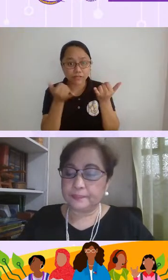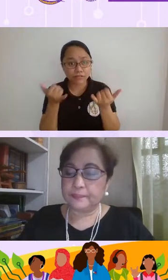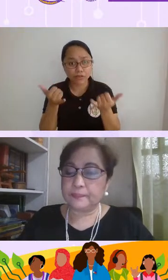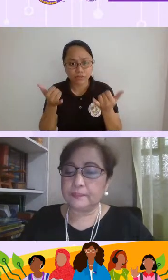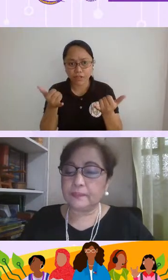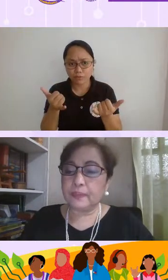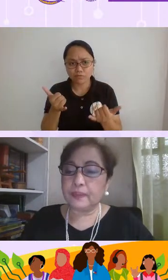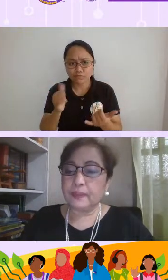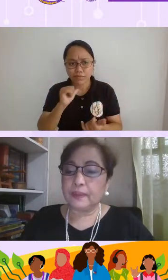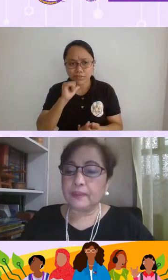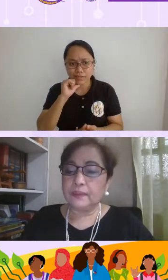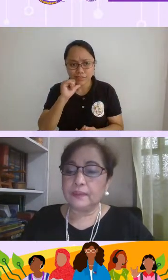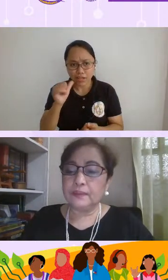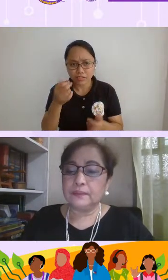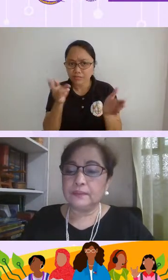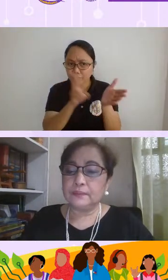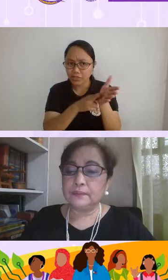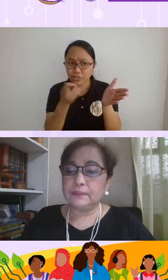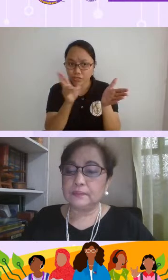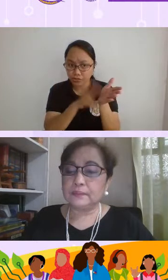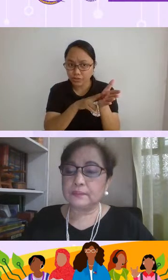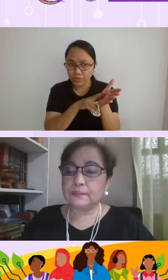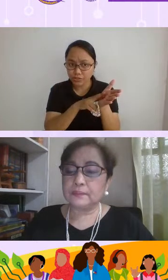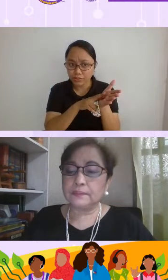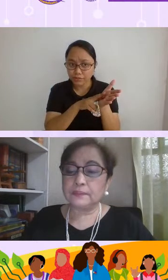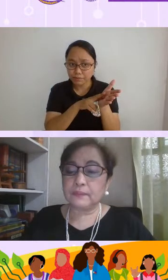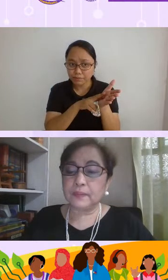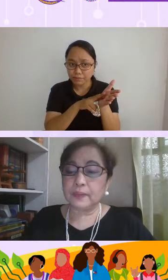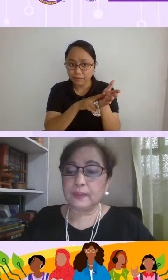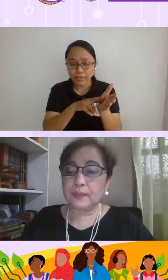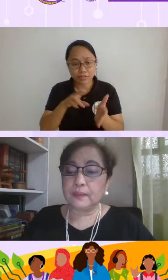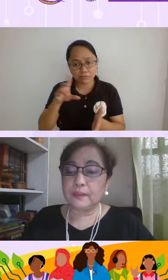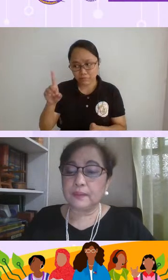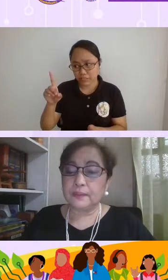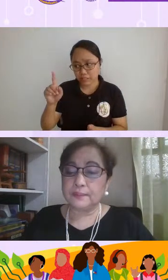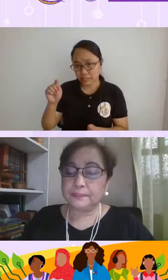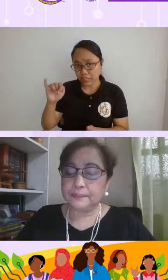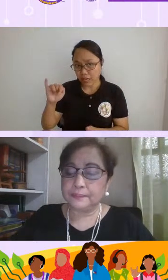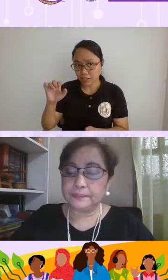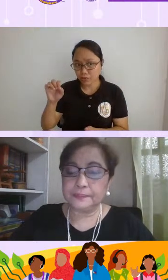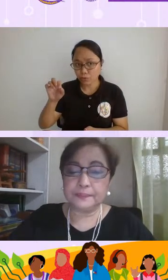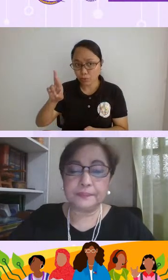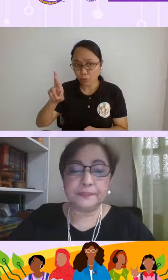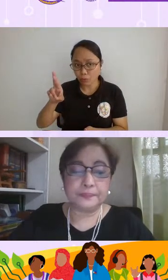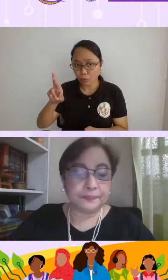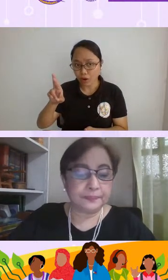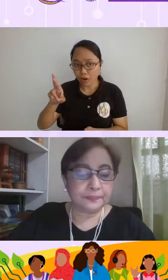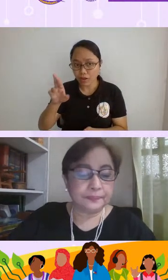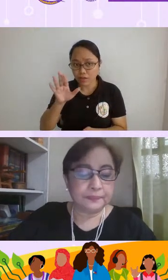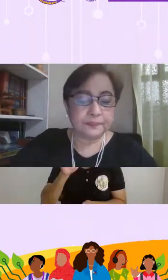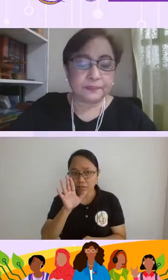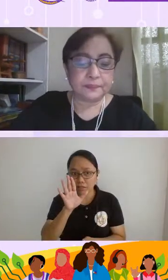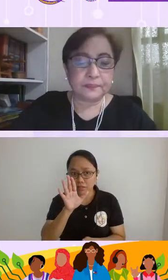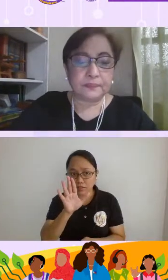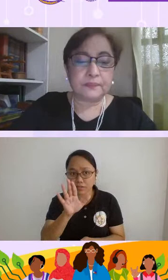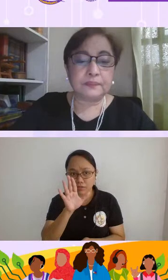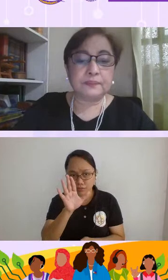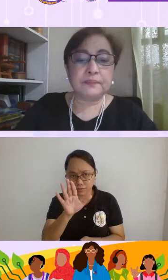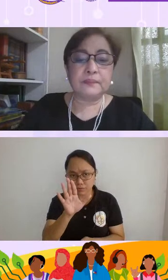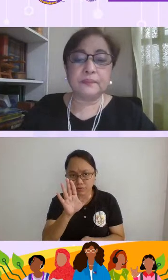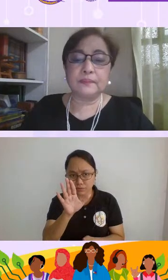kayo nakaregister sa DTI or even sa inyong, hindi pa kayo nakakuha ng inyong